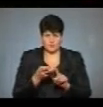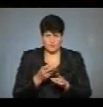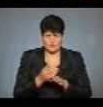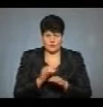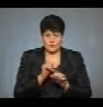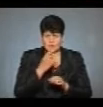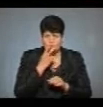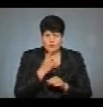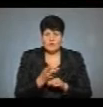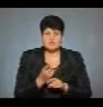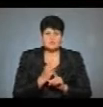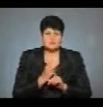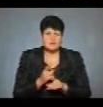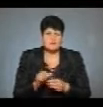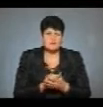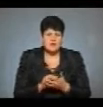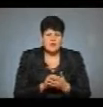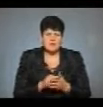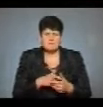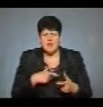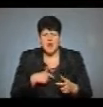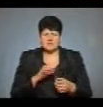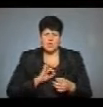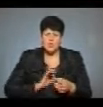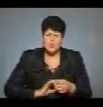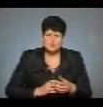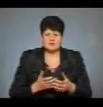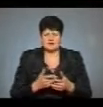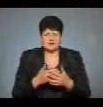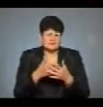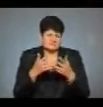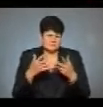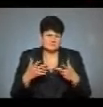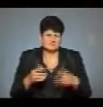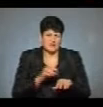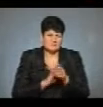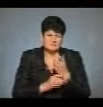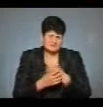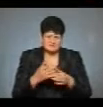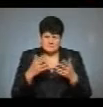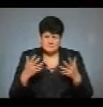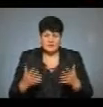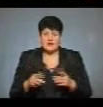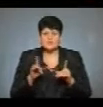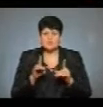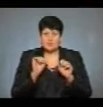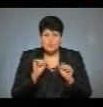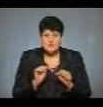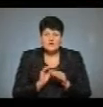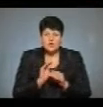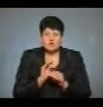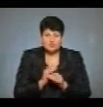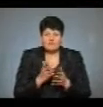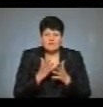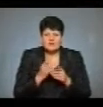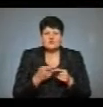можна побачити якийсь супровідний матеріал, пряжки, гудзики, інші супровідні речі, так, за допомогою яких можна додатково